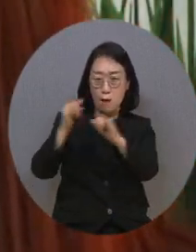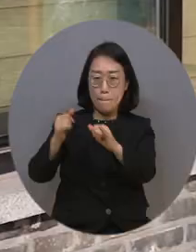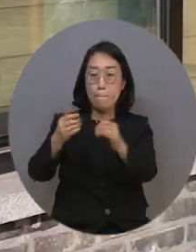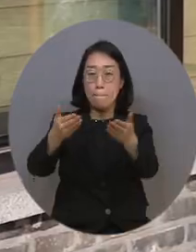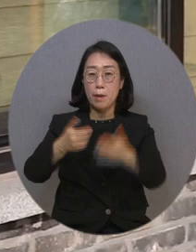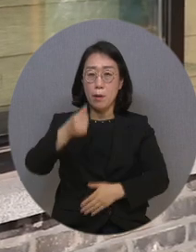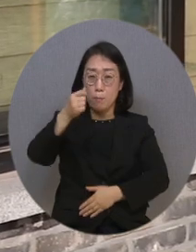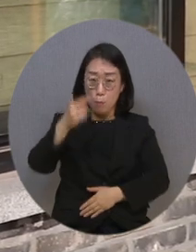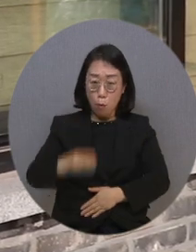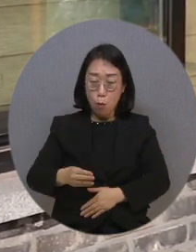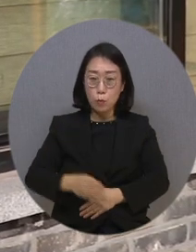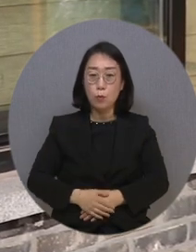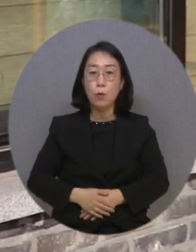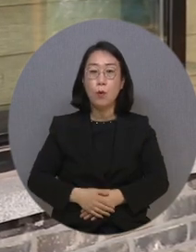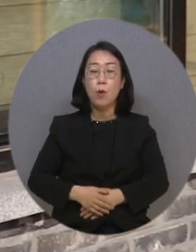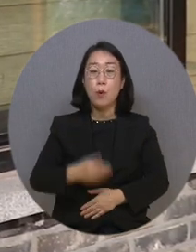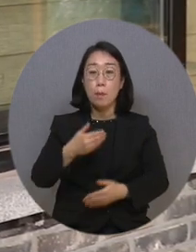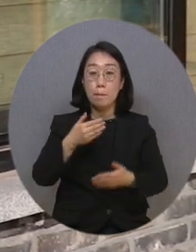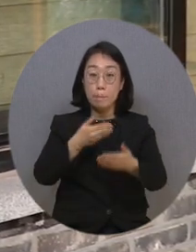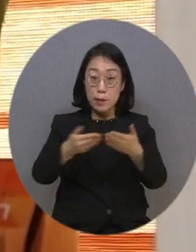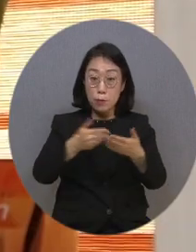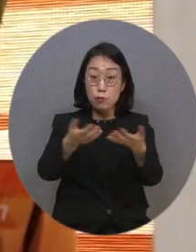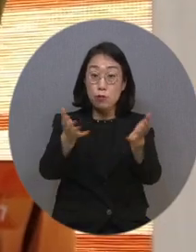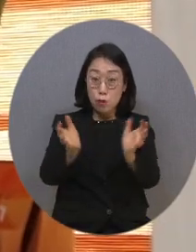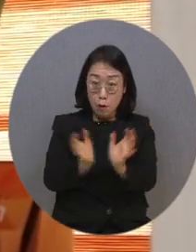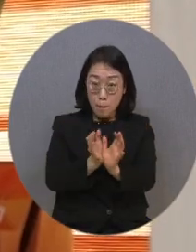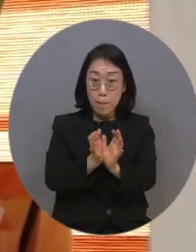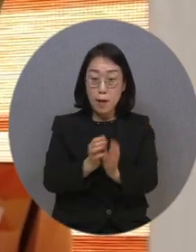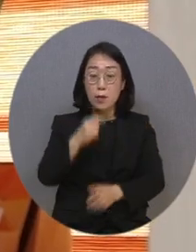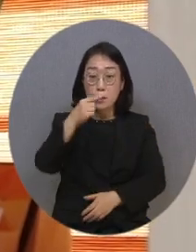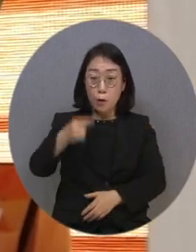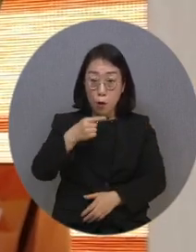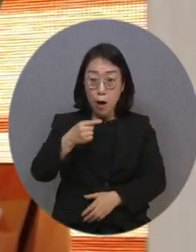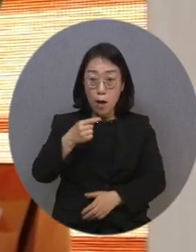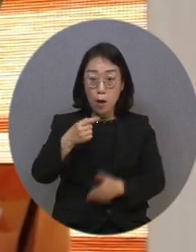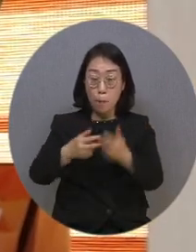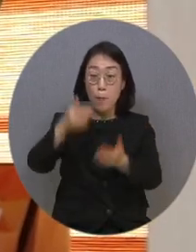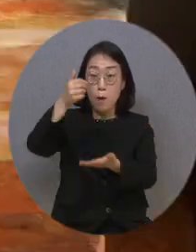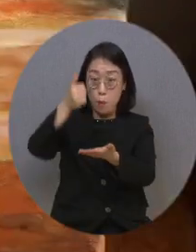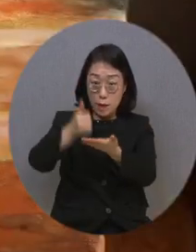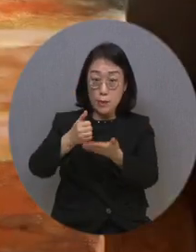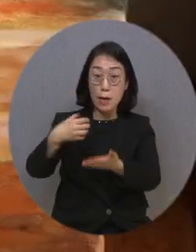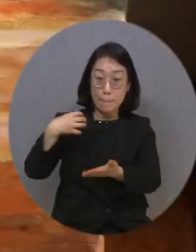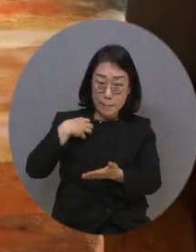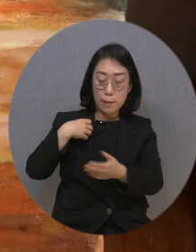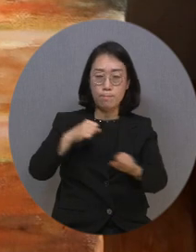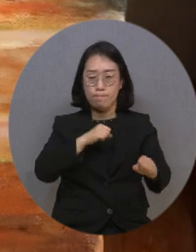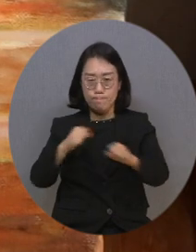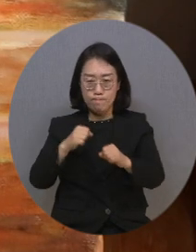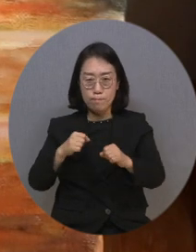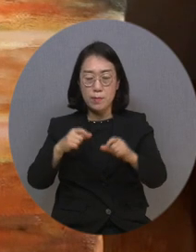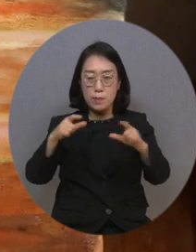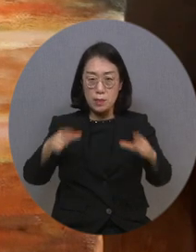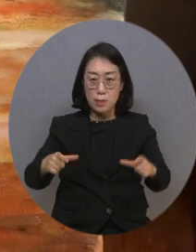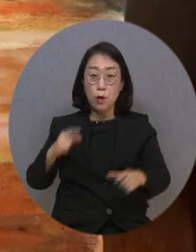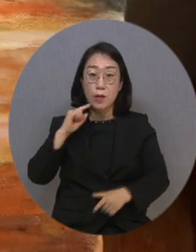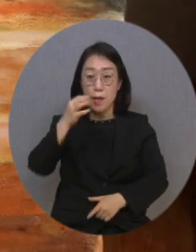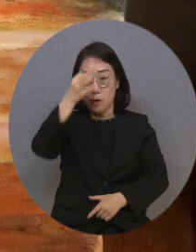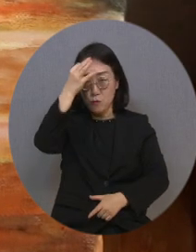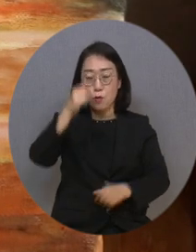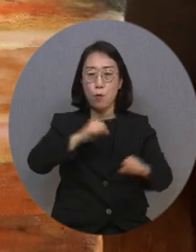있으며 평류해라는 미술단체에 서양화의 회장으로 활동하고 지역 예술인으로서